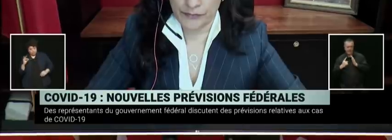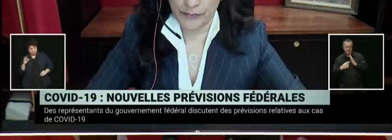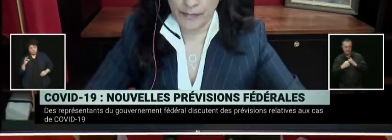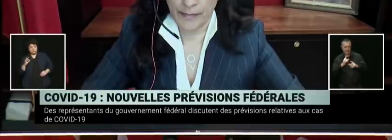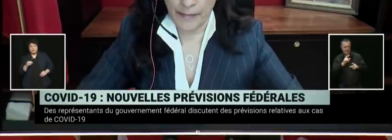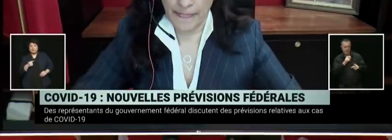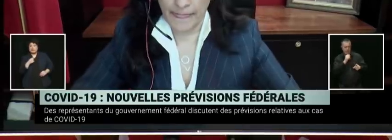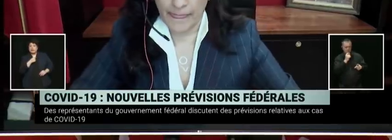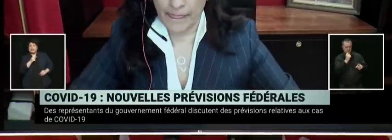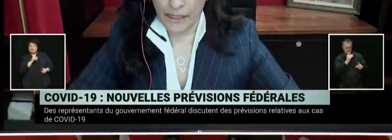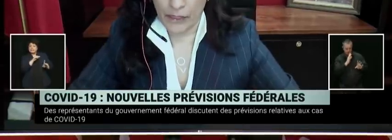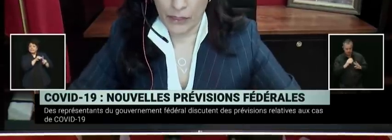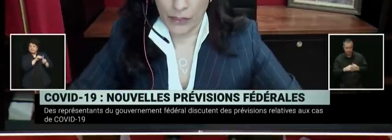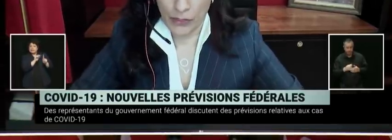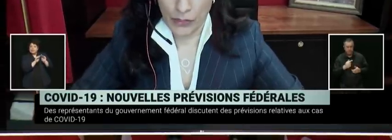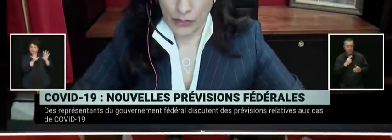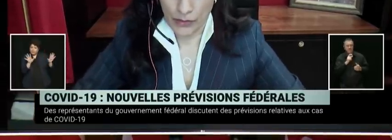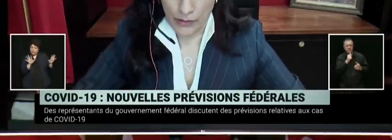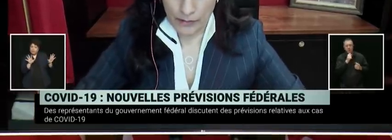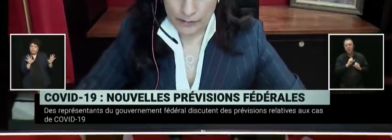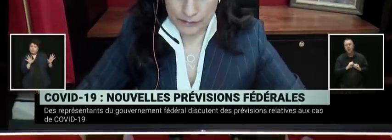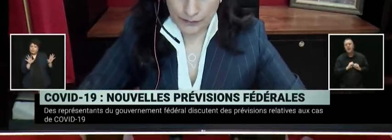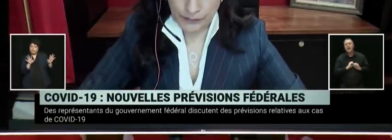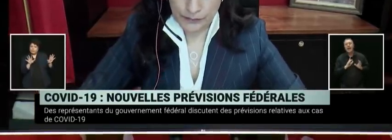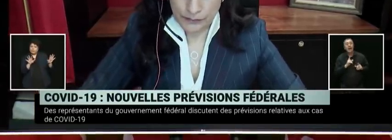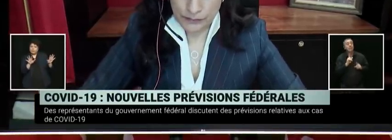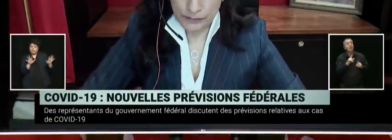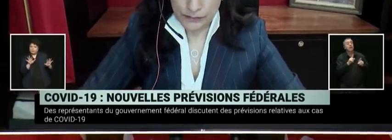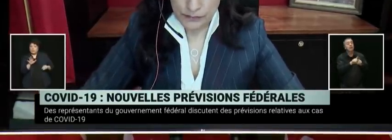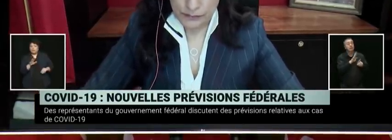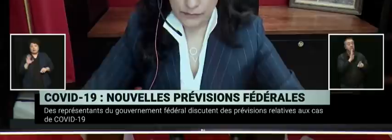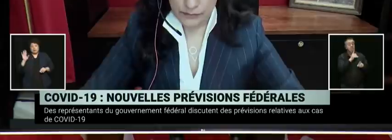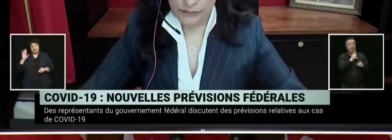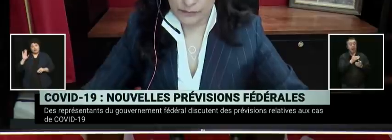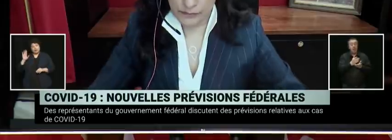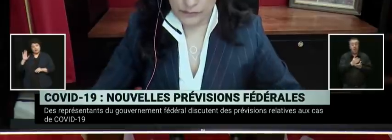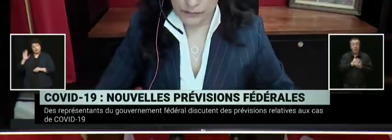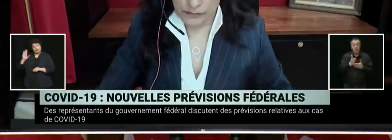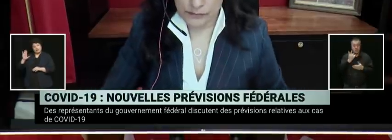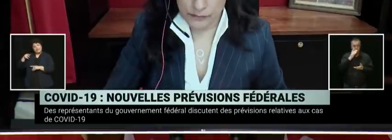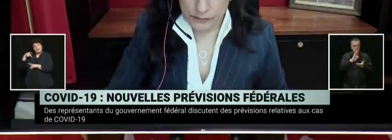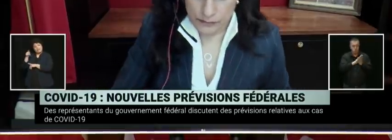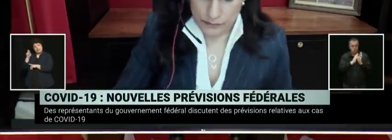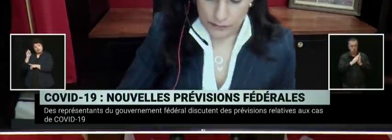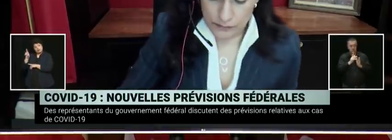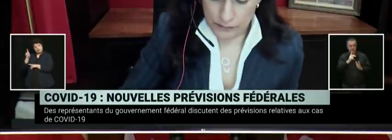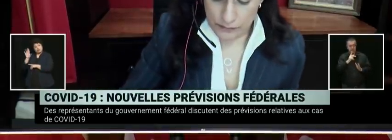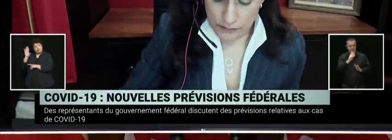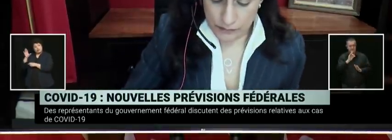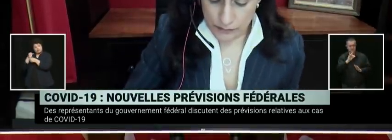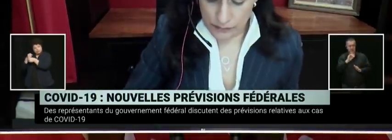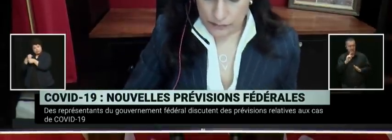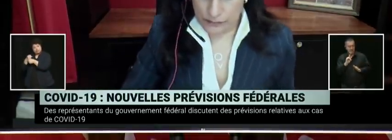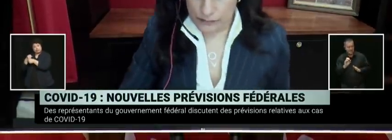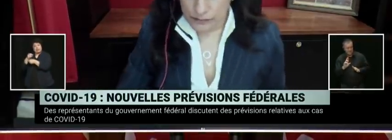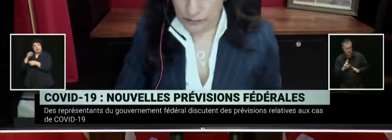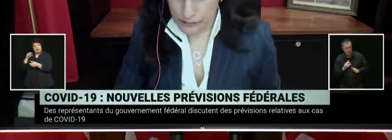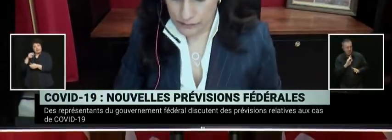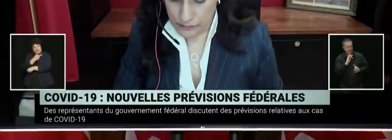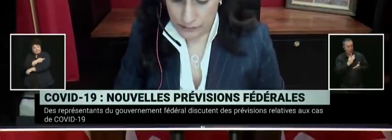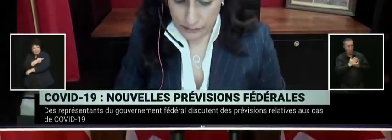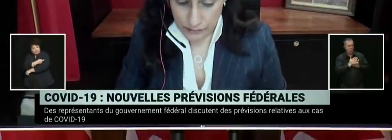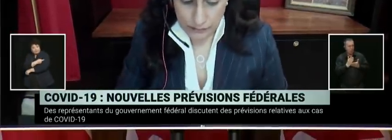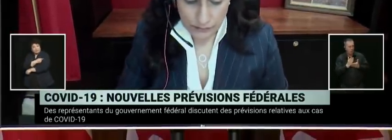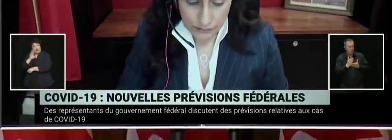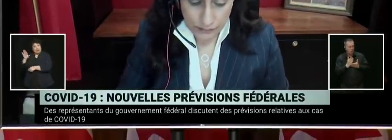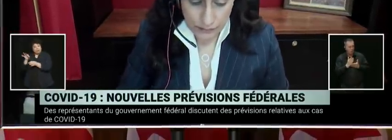pour les retards là, dans les livraisons de Pfizer. Est-ce qu'on parle de retard de quelques semaines? Ça va durer combien de